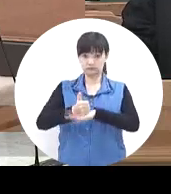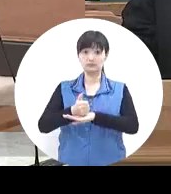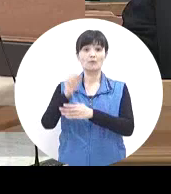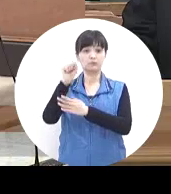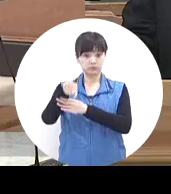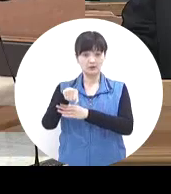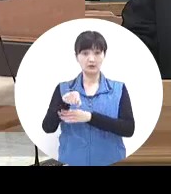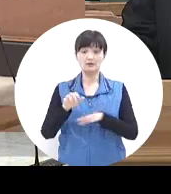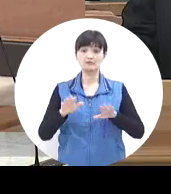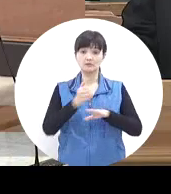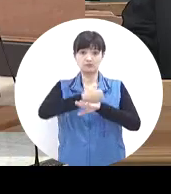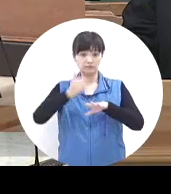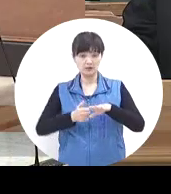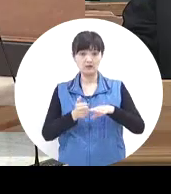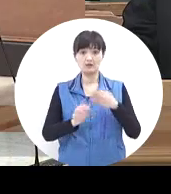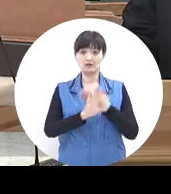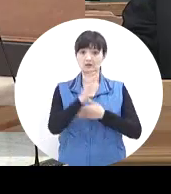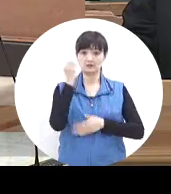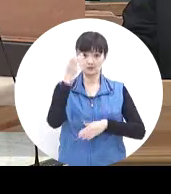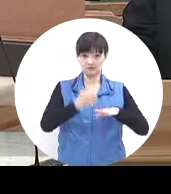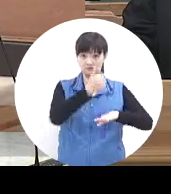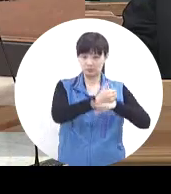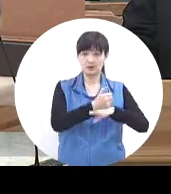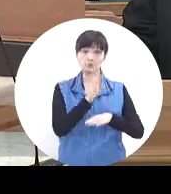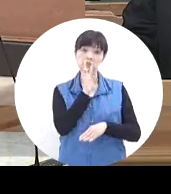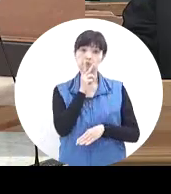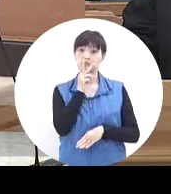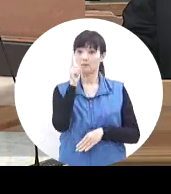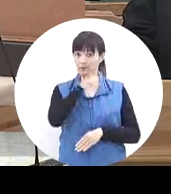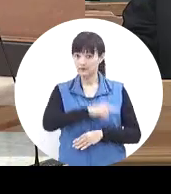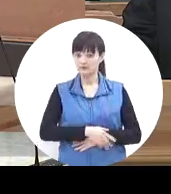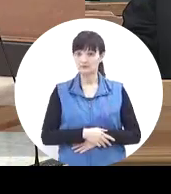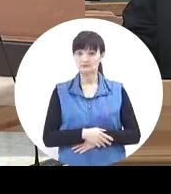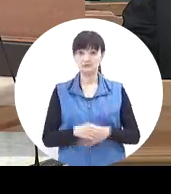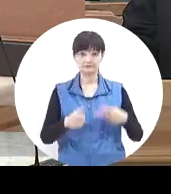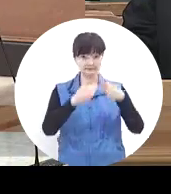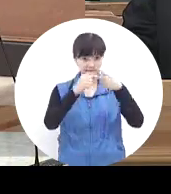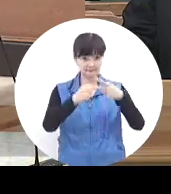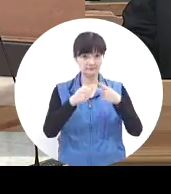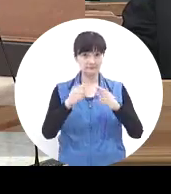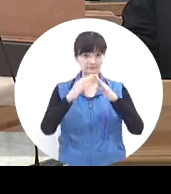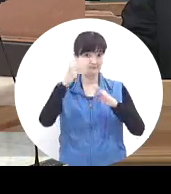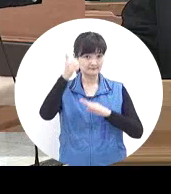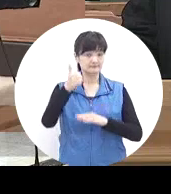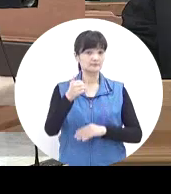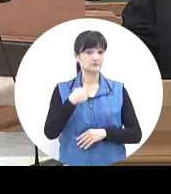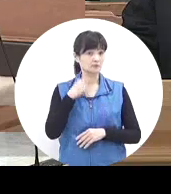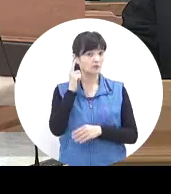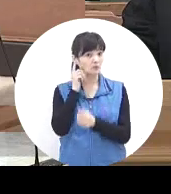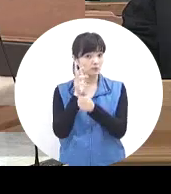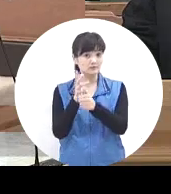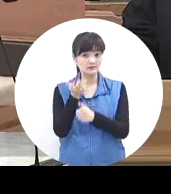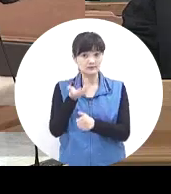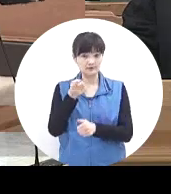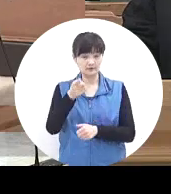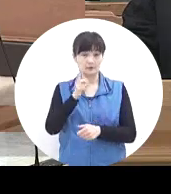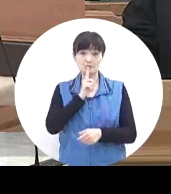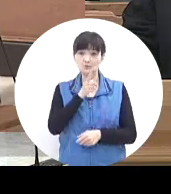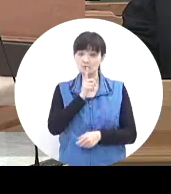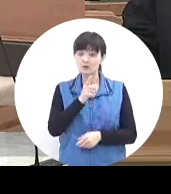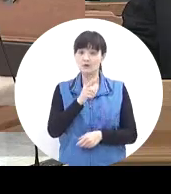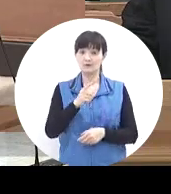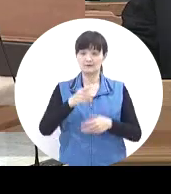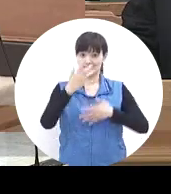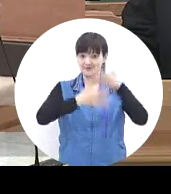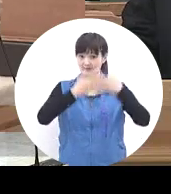就换了一个承诺哦。这第一个，那第二个，我还是希望市长要承诺。你也刚刚讲了，我们的电影的拍摄数量是